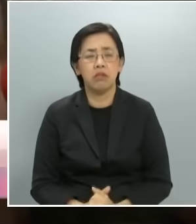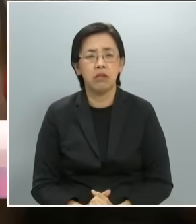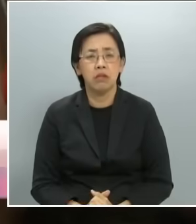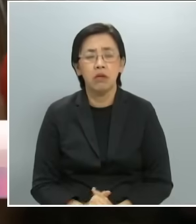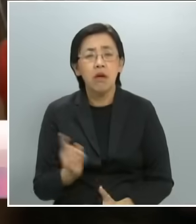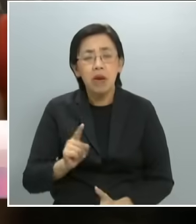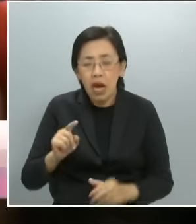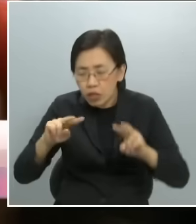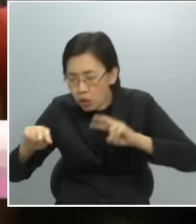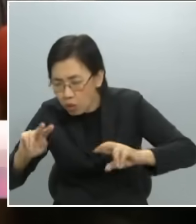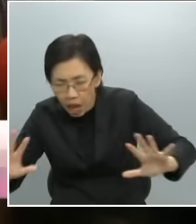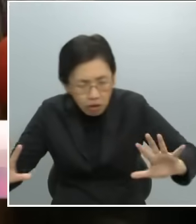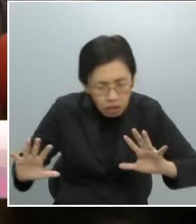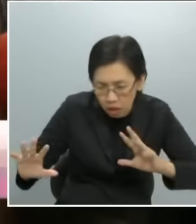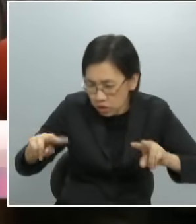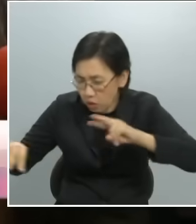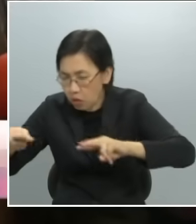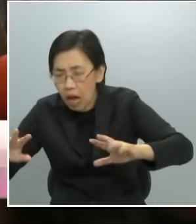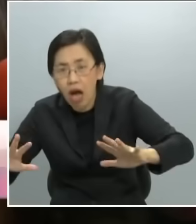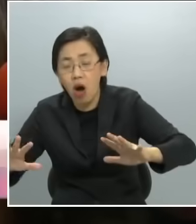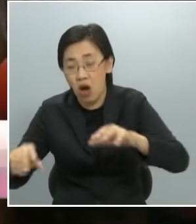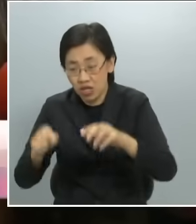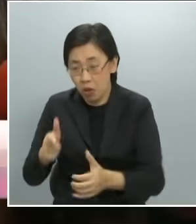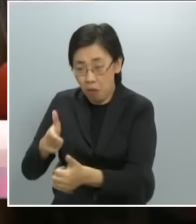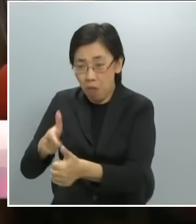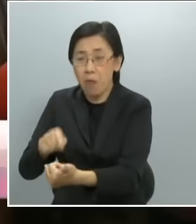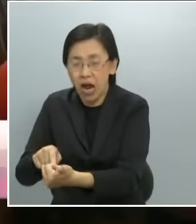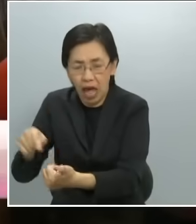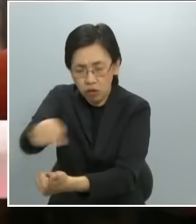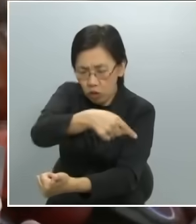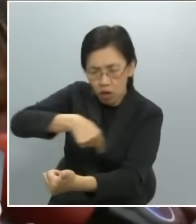สถานที่เกิดเหตุต่างๆนะก็ต้องรักษาสถานที่เกิดเหตุ